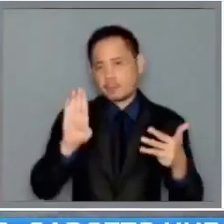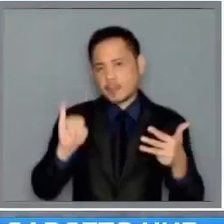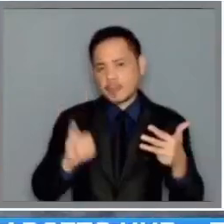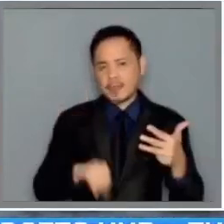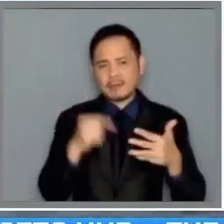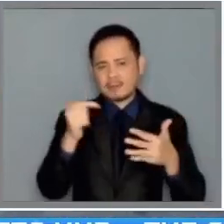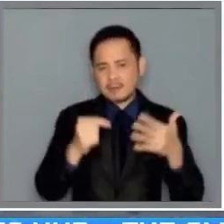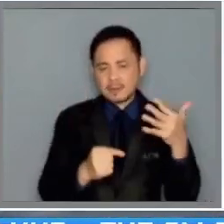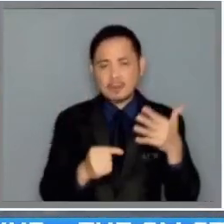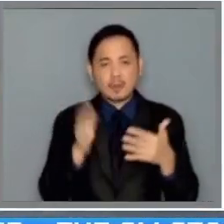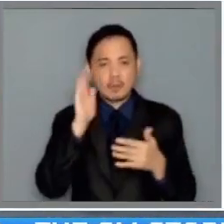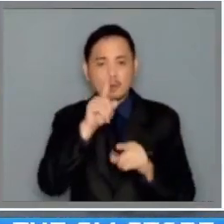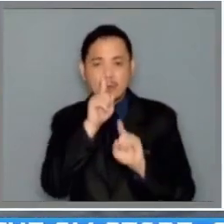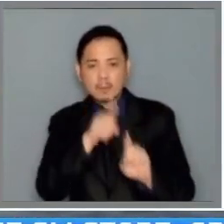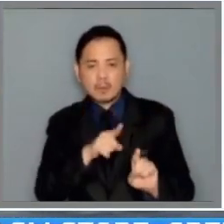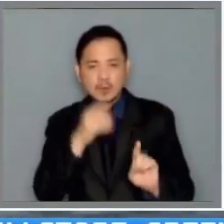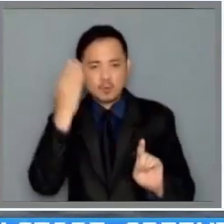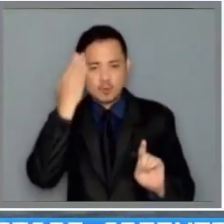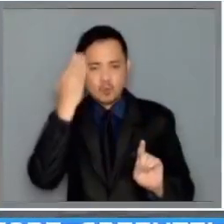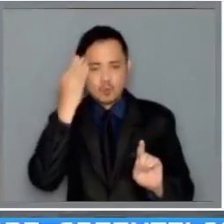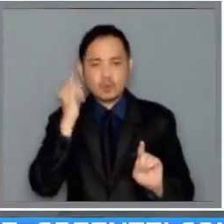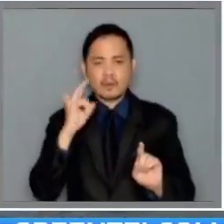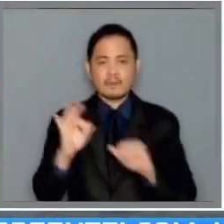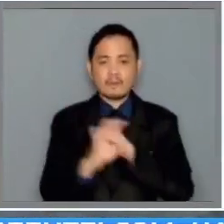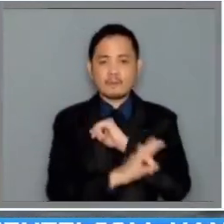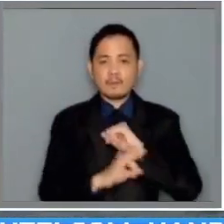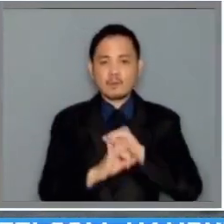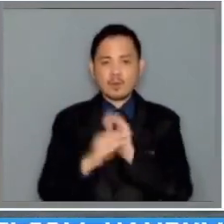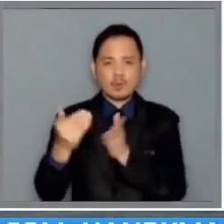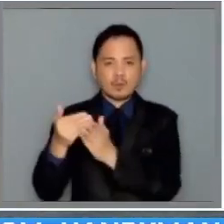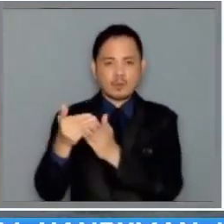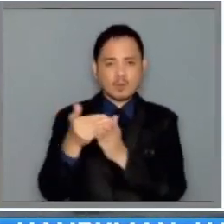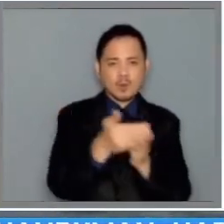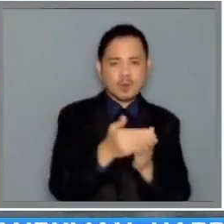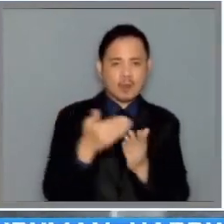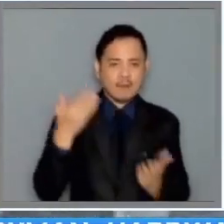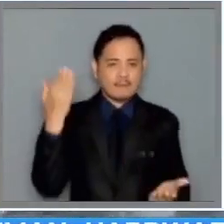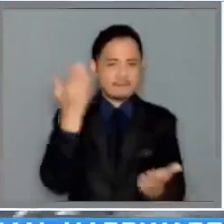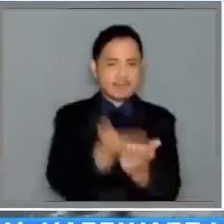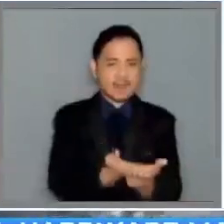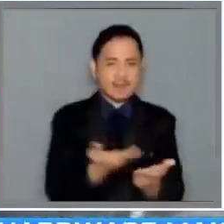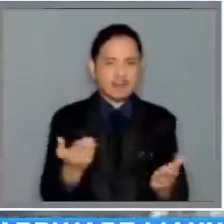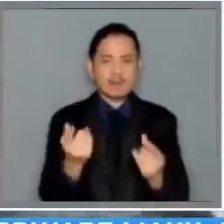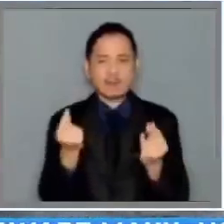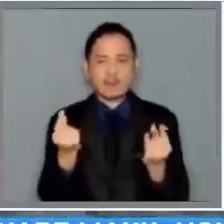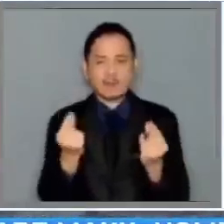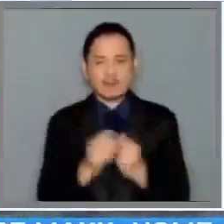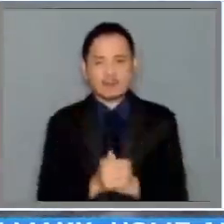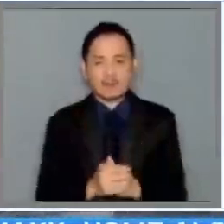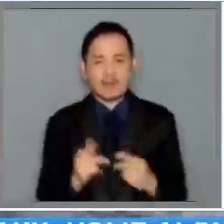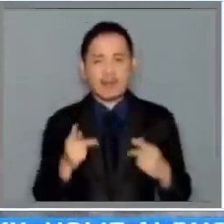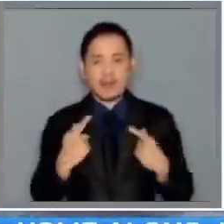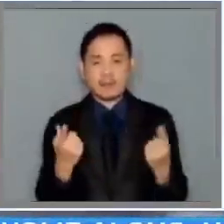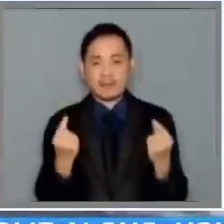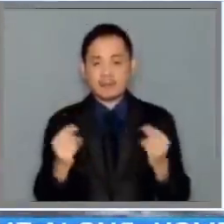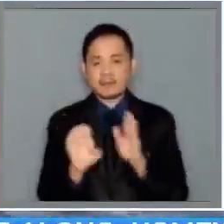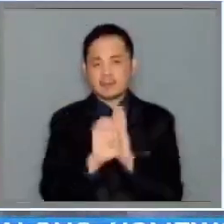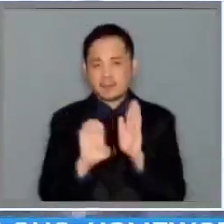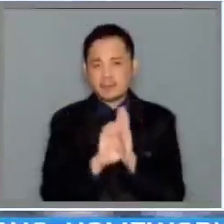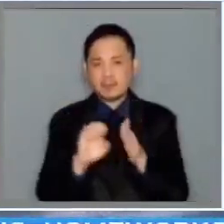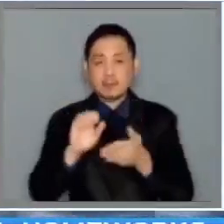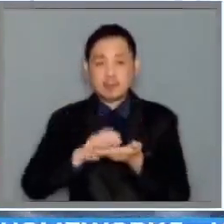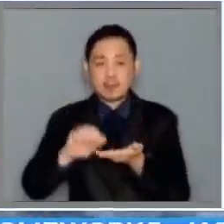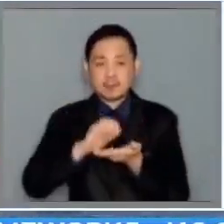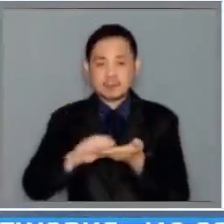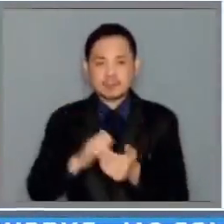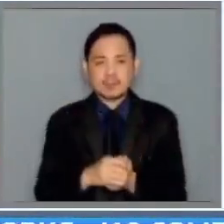kunyari ay pagdating ng isang foreign vessel na MV Scalawag. Ilan sa mga senaryo ng exercises ay ang pagkakasangkot ng naturang